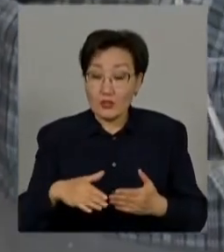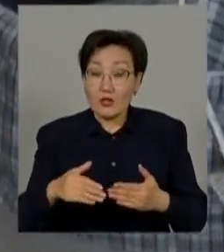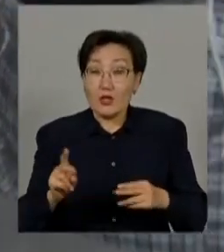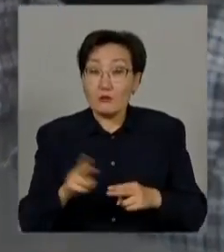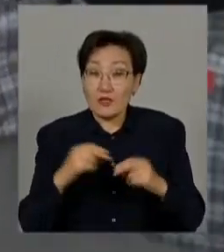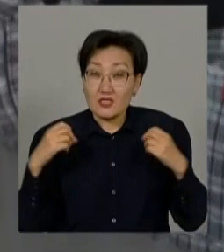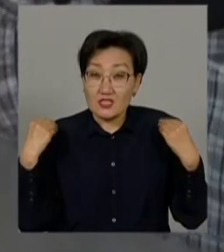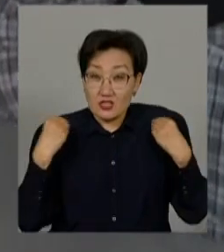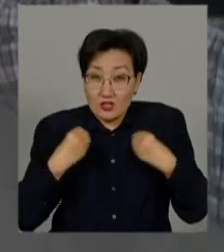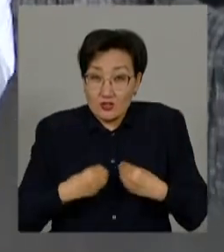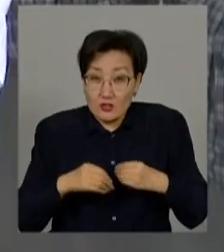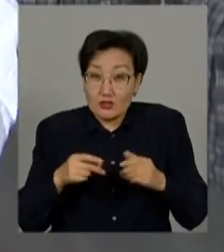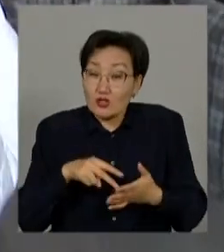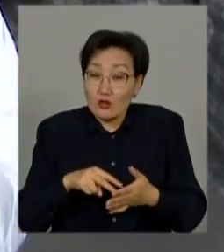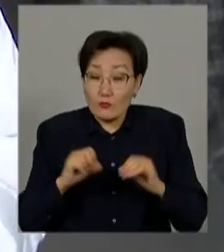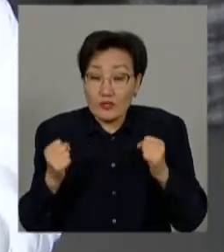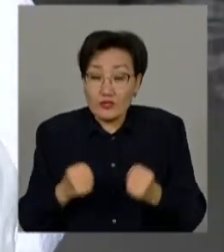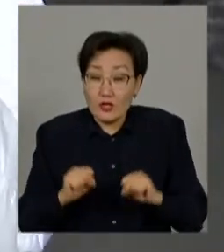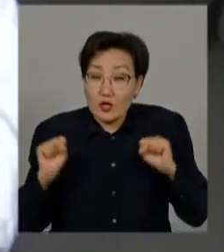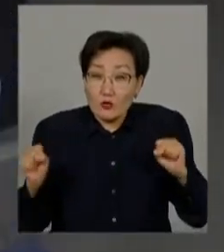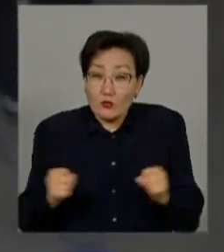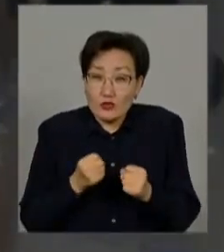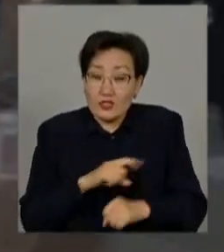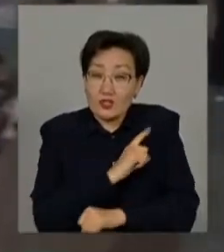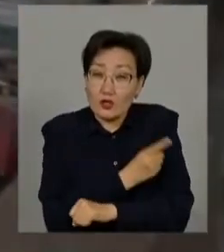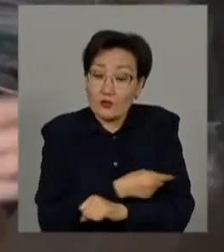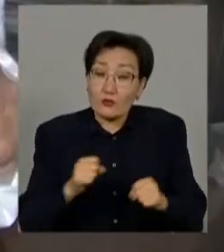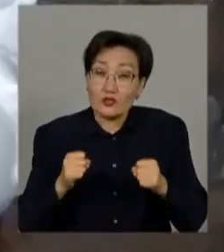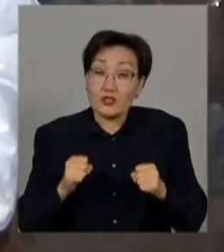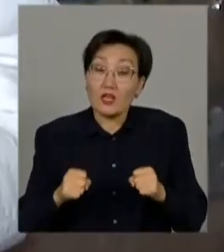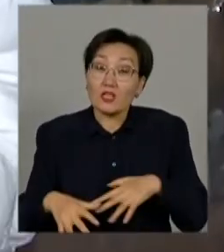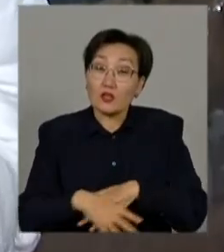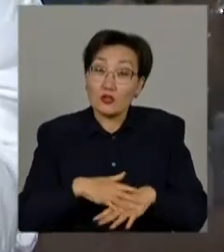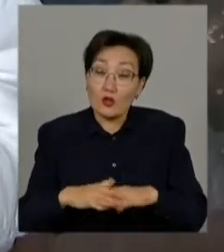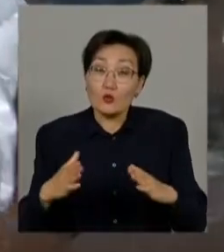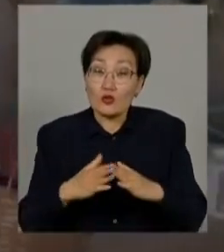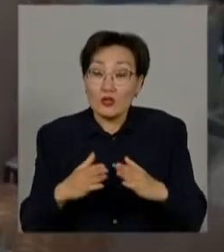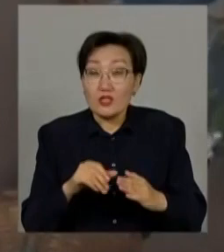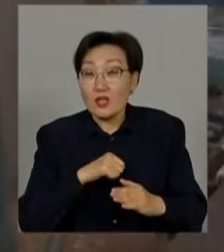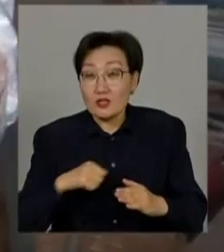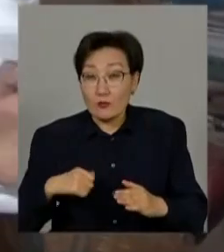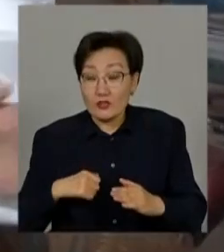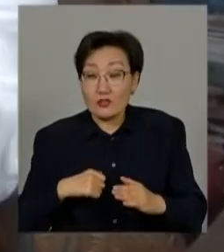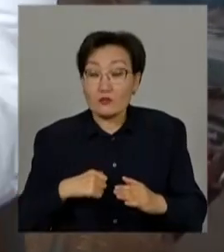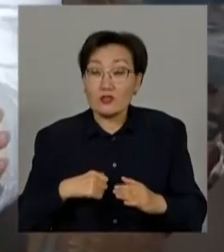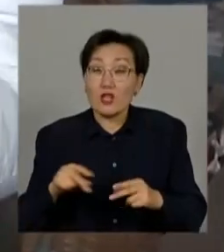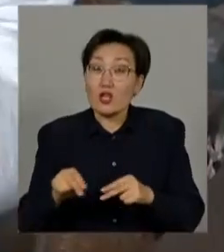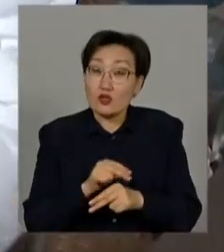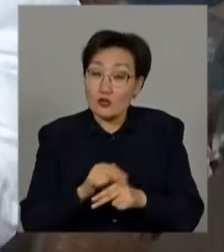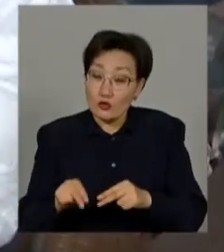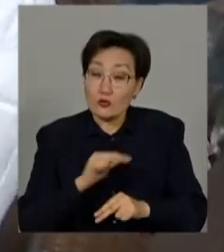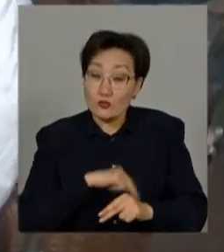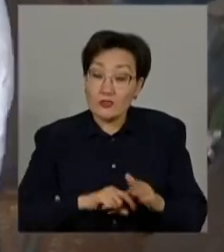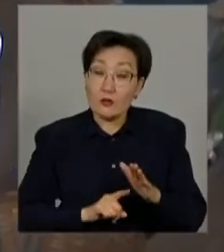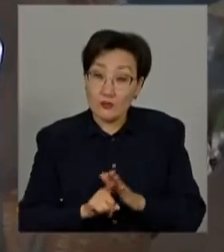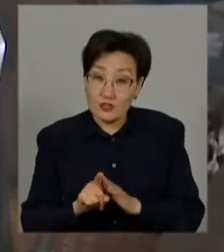тұру мүмкін емес. Суықта әбден тоңған халық қазір үйлерін өздері жамап жөндеу жұмыстарына